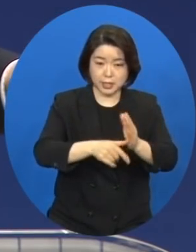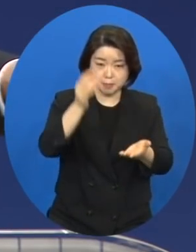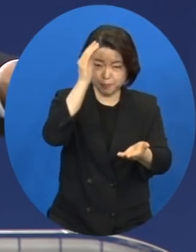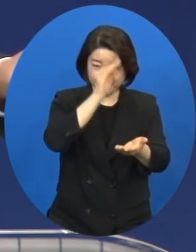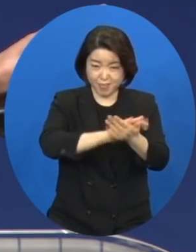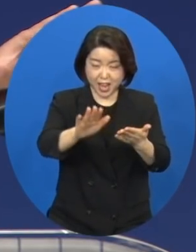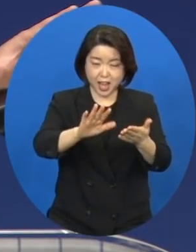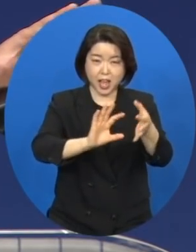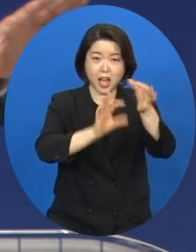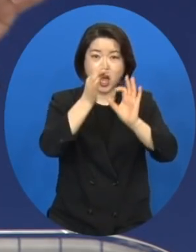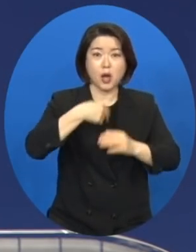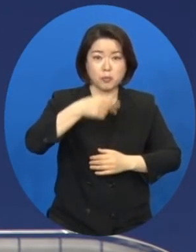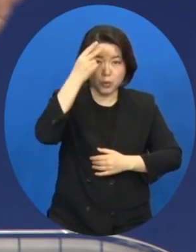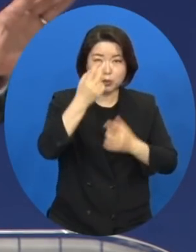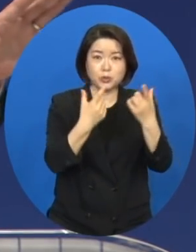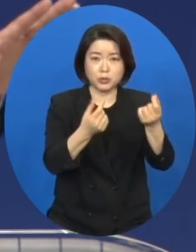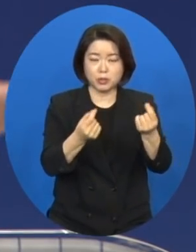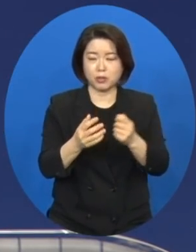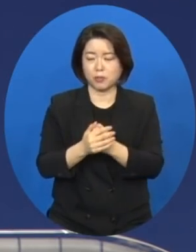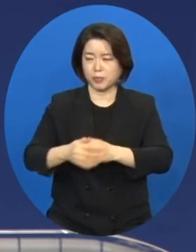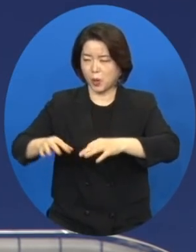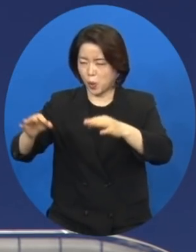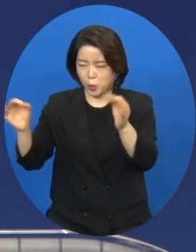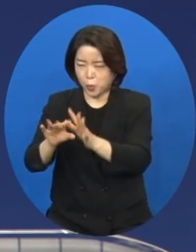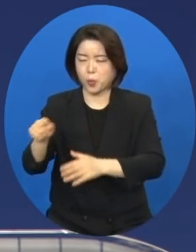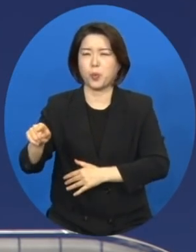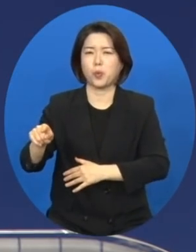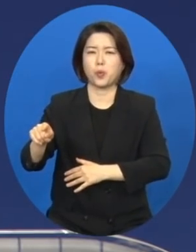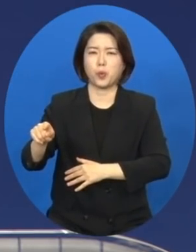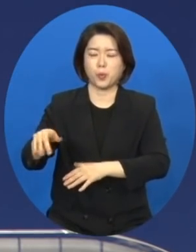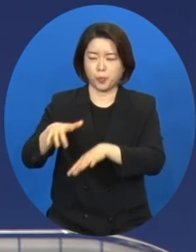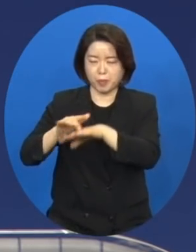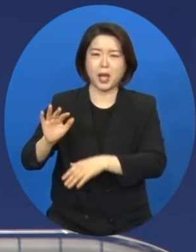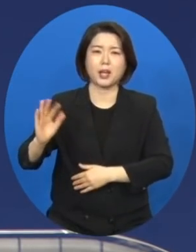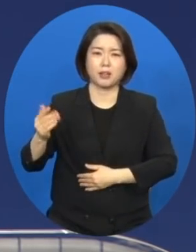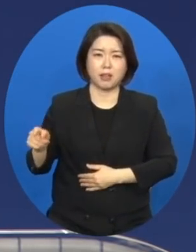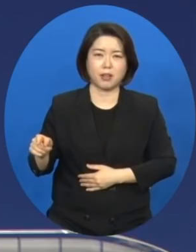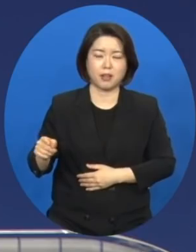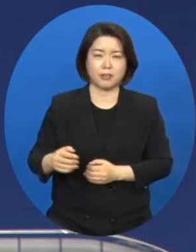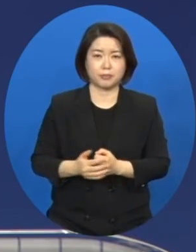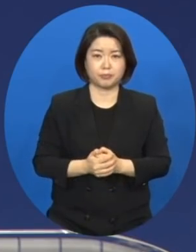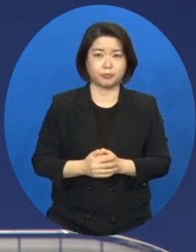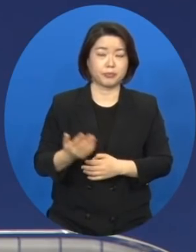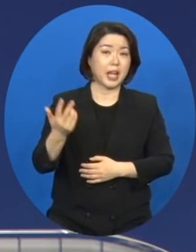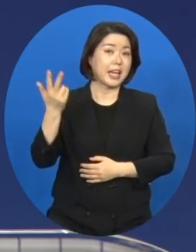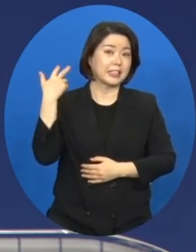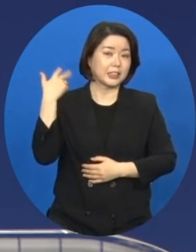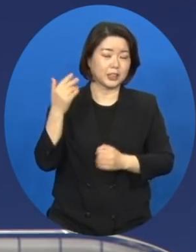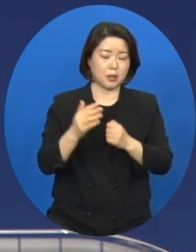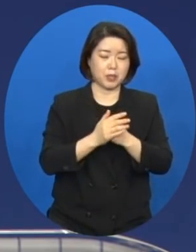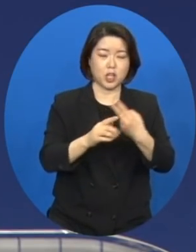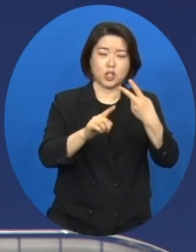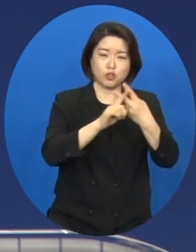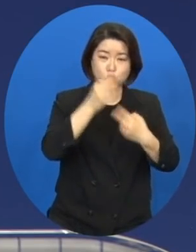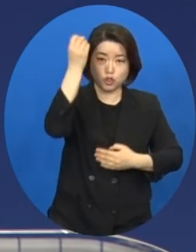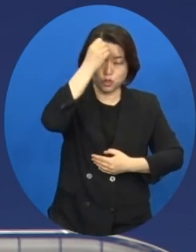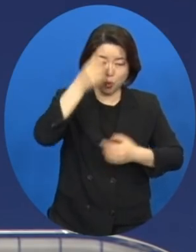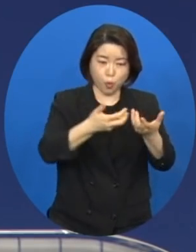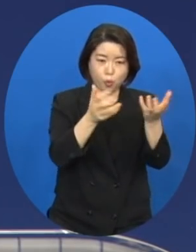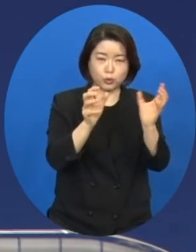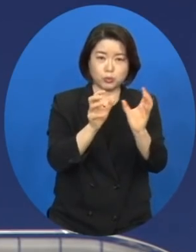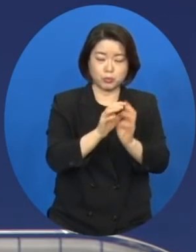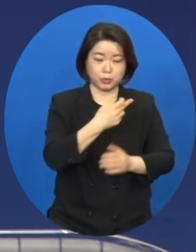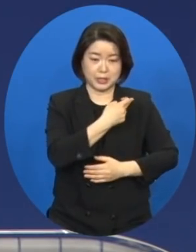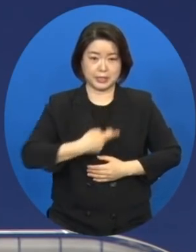포도주처럼 그렇게 금세 사라져버리고 맙니다. 지난 주일에 중고등부 제자훈련 수료식이 있었습니다.